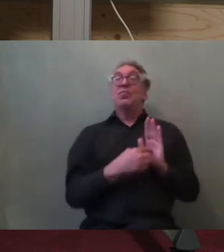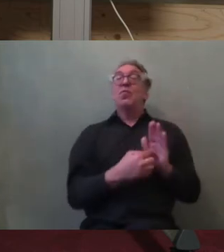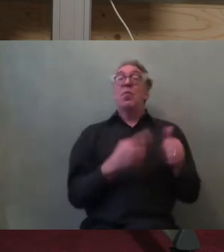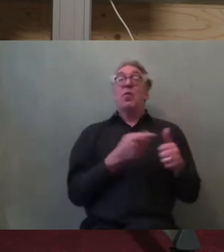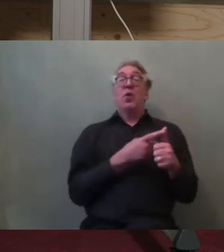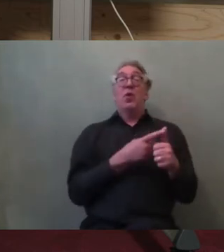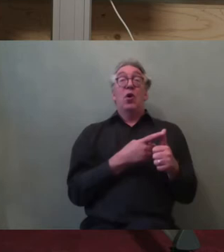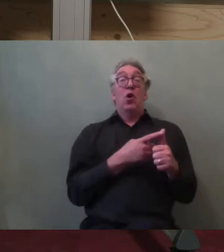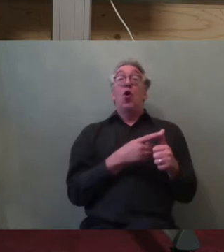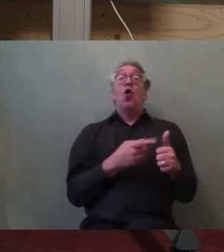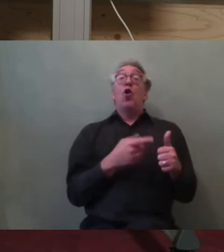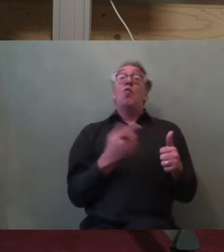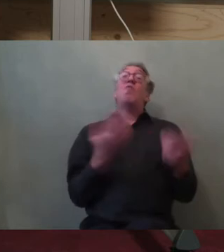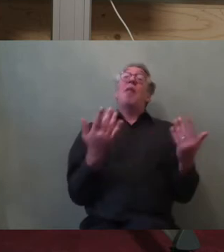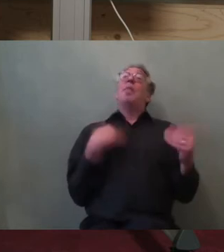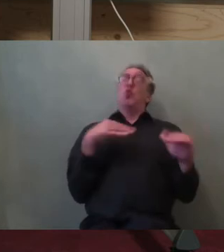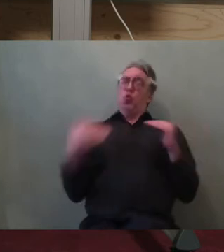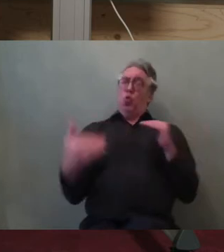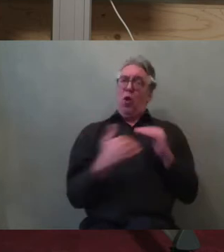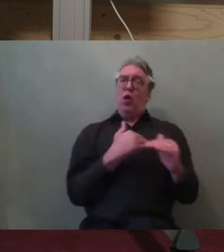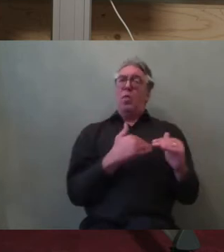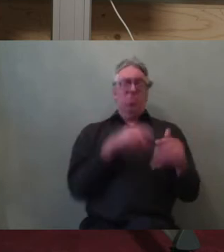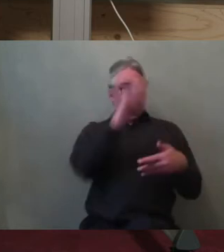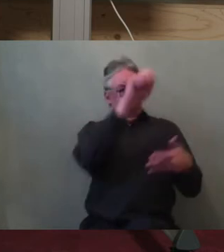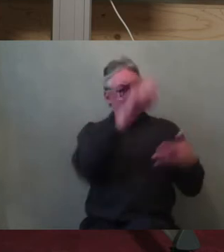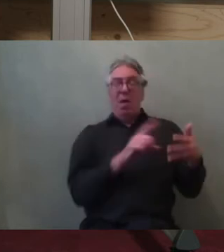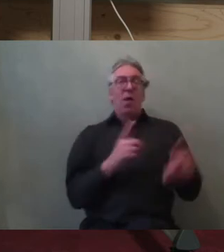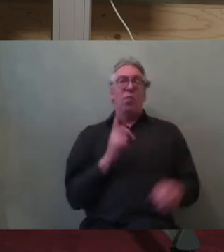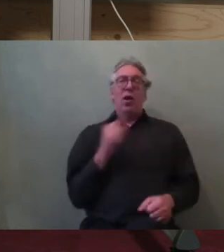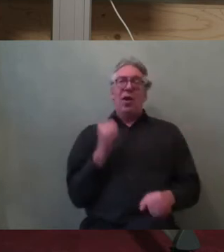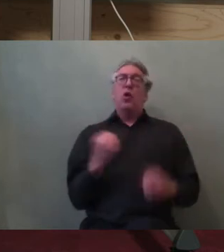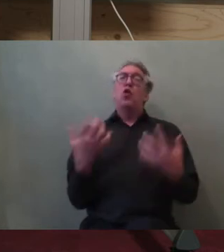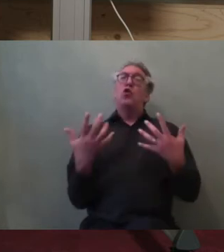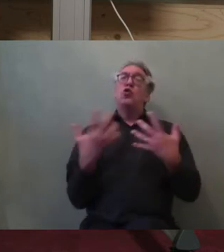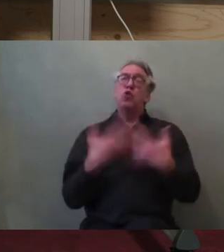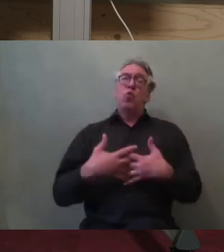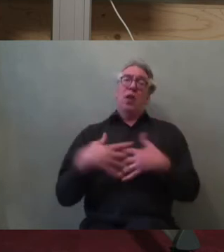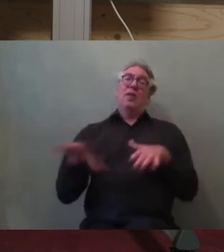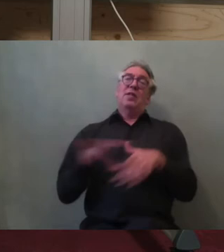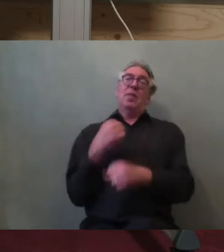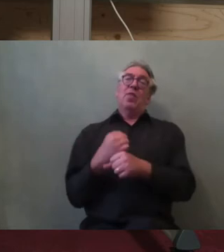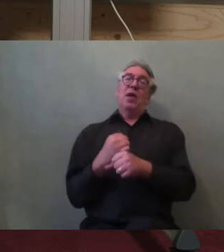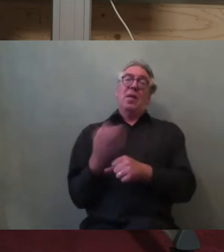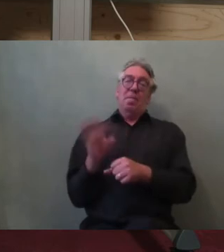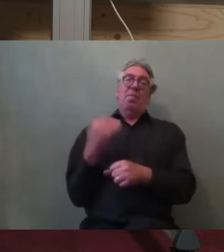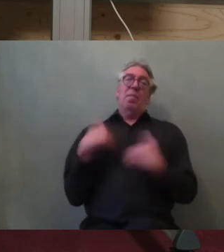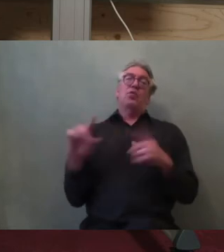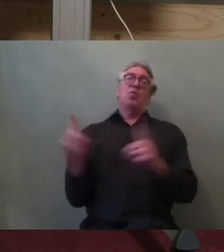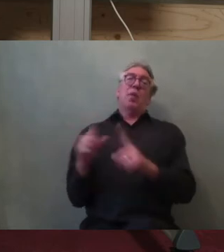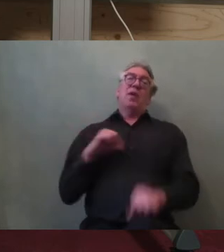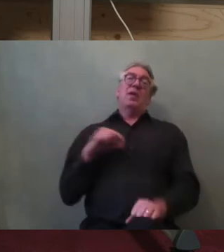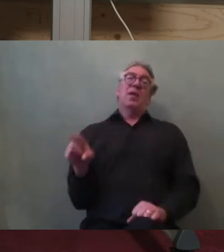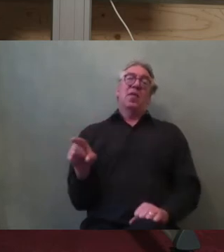wanneer je toegankelijk bent. Maar het is vooral eigenlijk belangrijk om echt een structurele samenwerking aan te gaan met mensen met een beperking en echt op te halen wat hun ervaringen